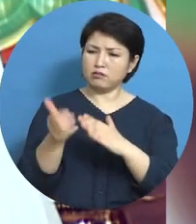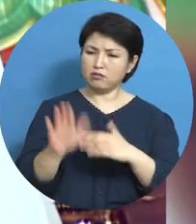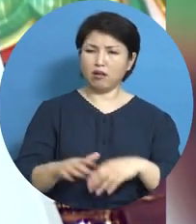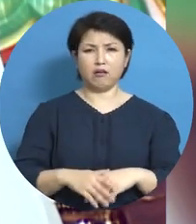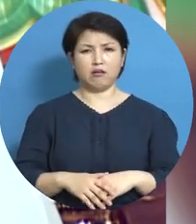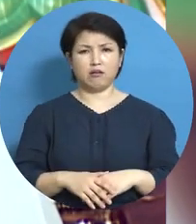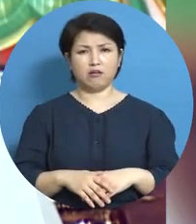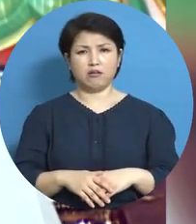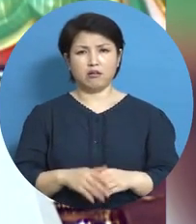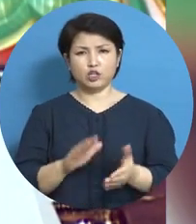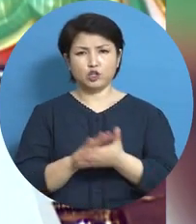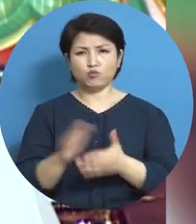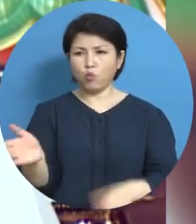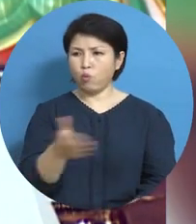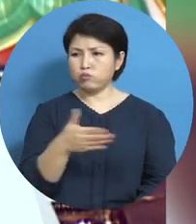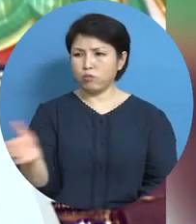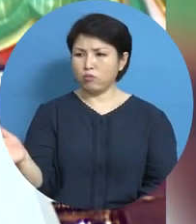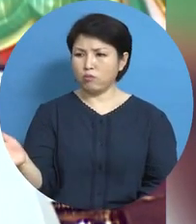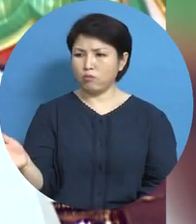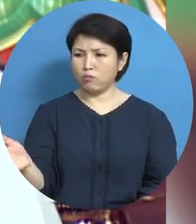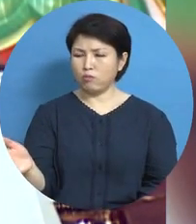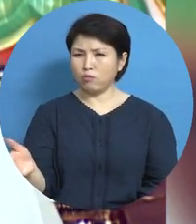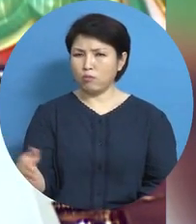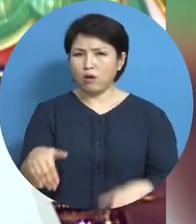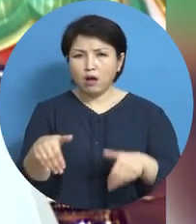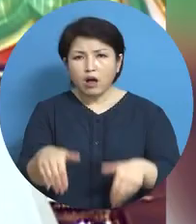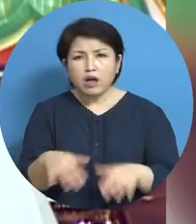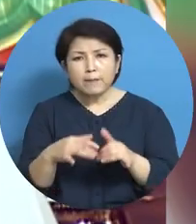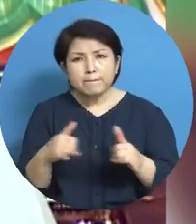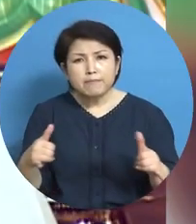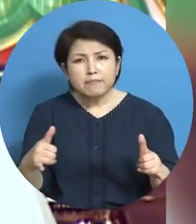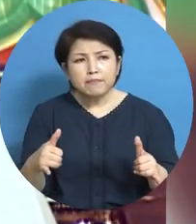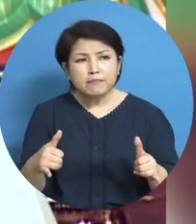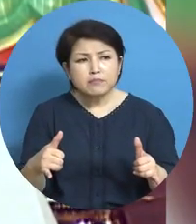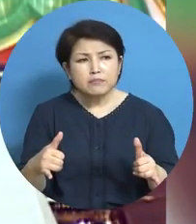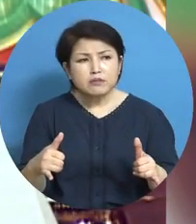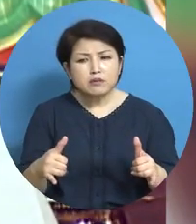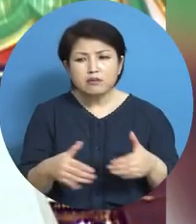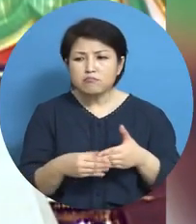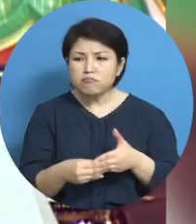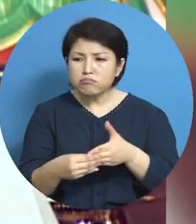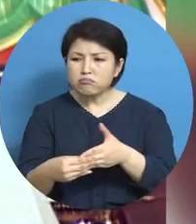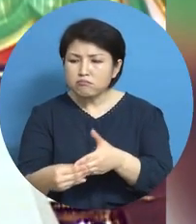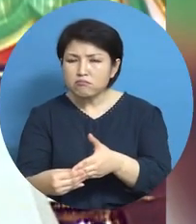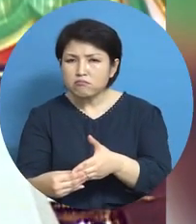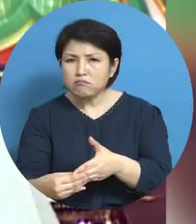하인이 안내를 해주고는 한 시간이 지나도 주인이 나타나지 않는